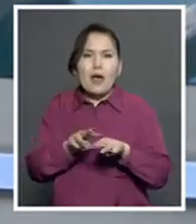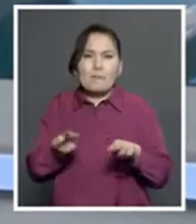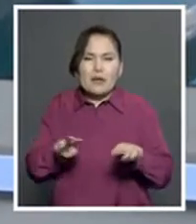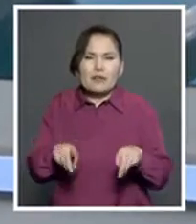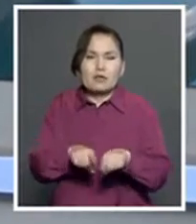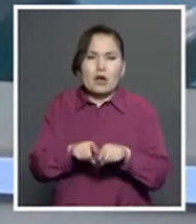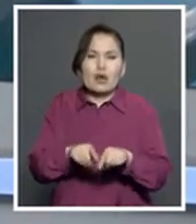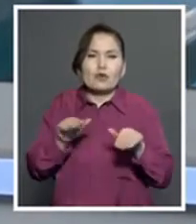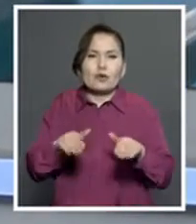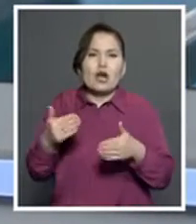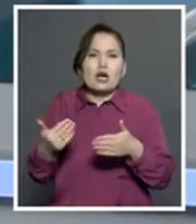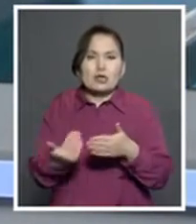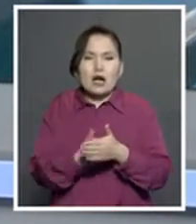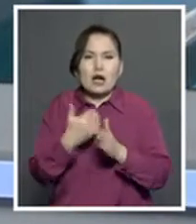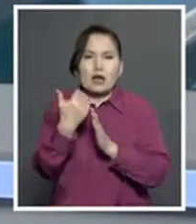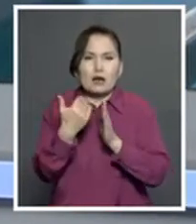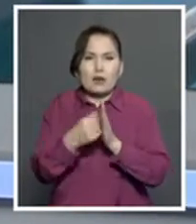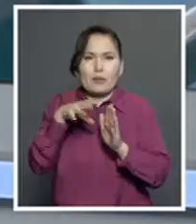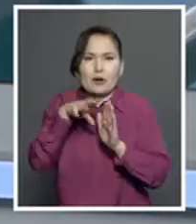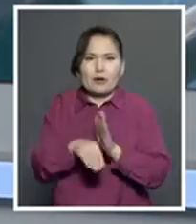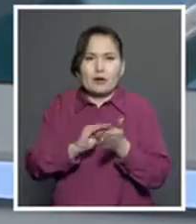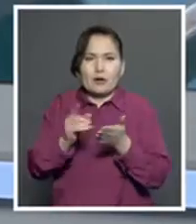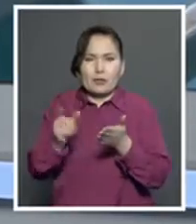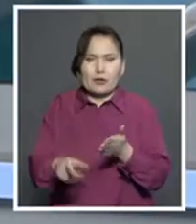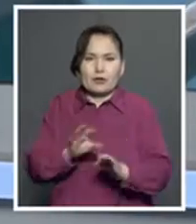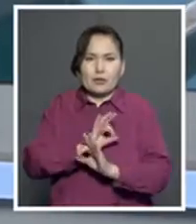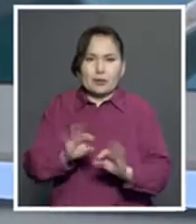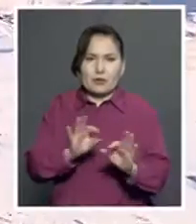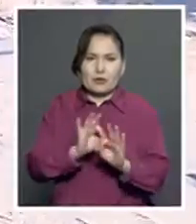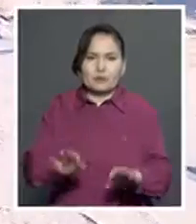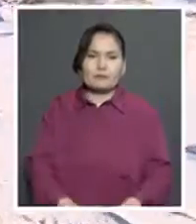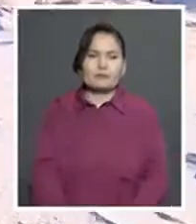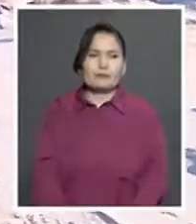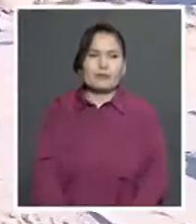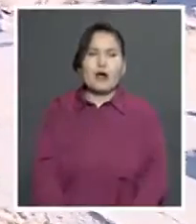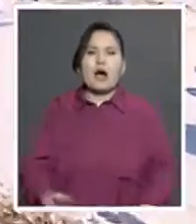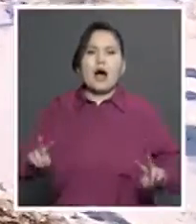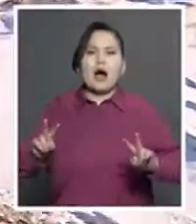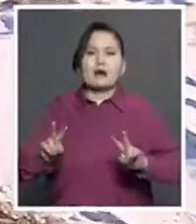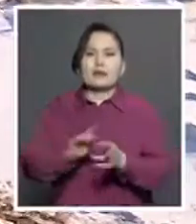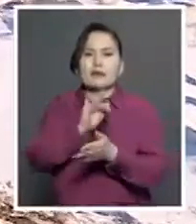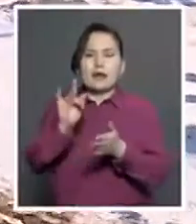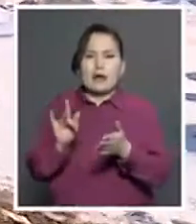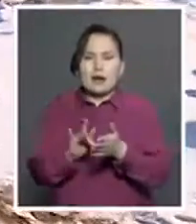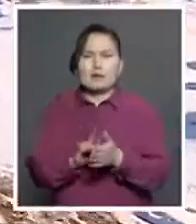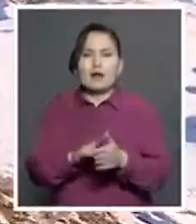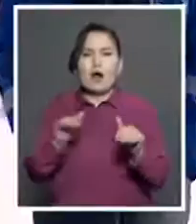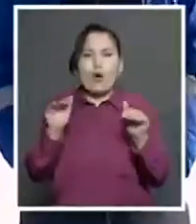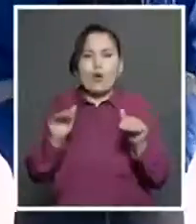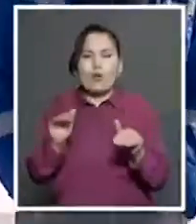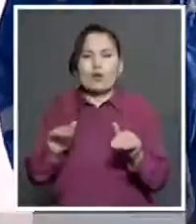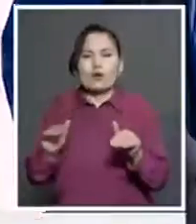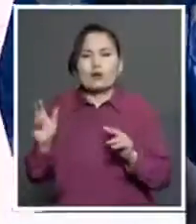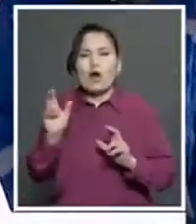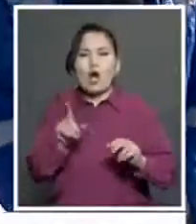қатысты тағы бірқатар жаңа реформа енгізді. Толығырақ Раушан Сайлауқызы. Елордадағы политехникалық колледждің екінші курс студенттері